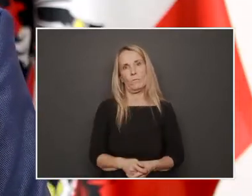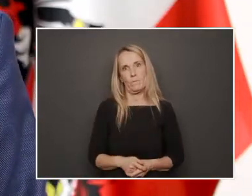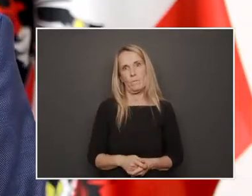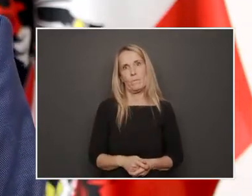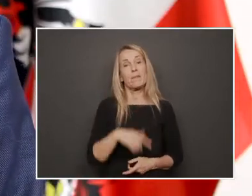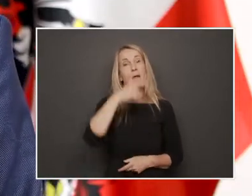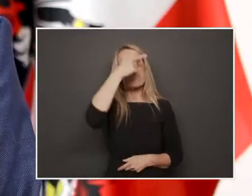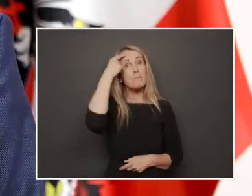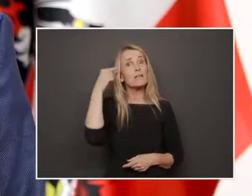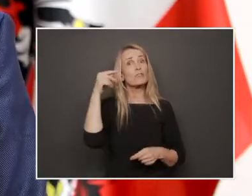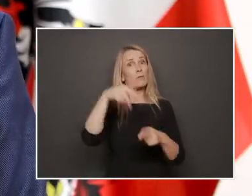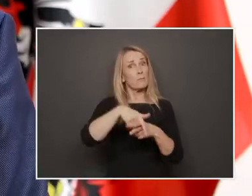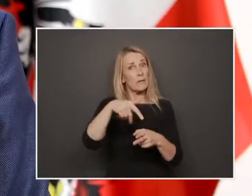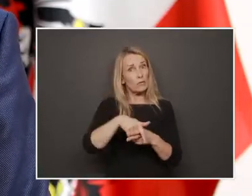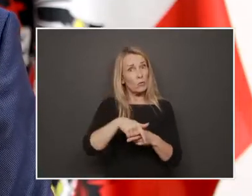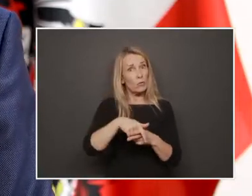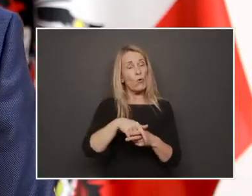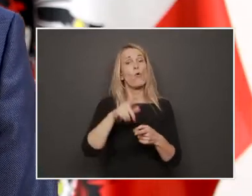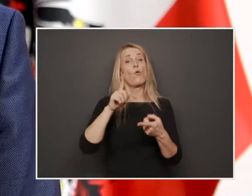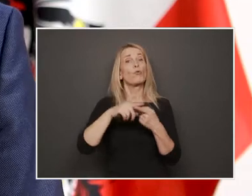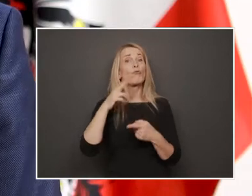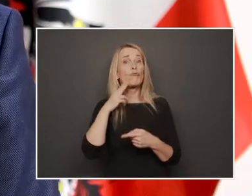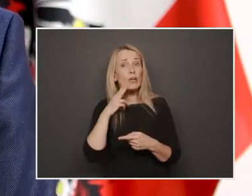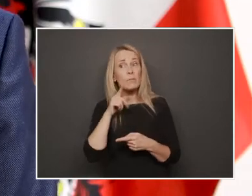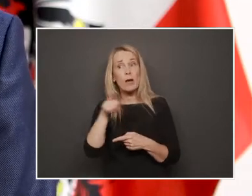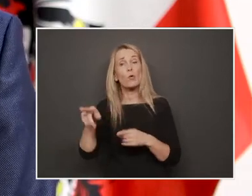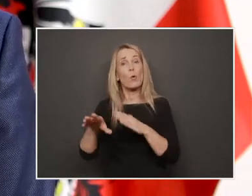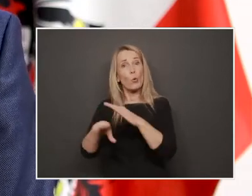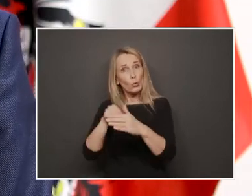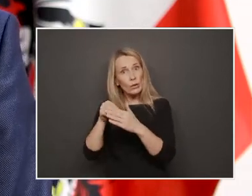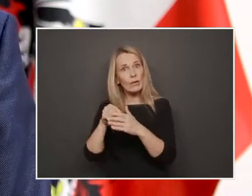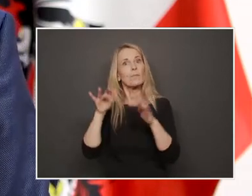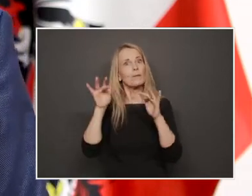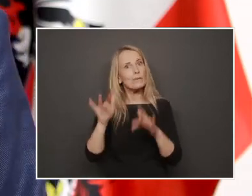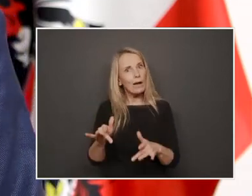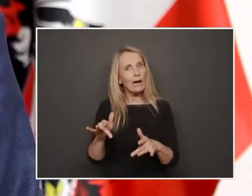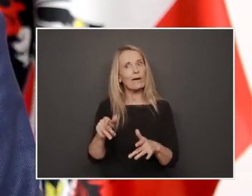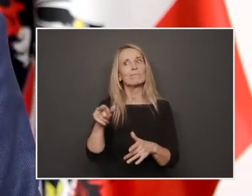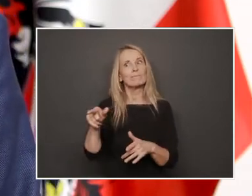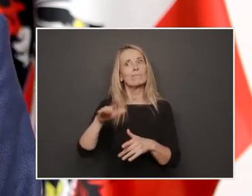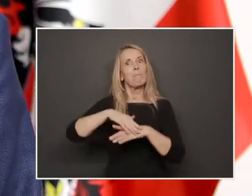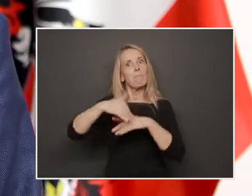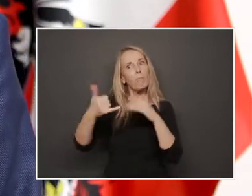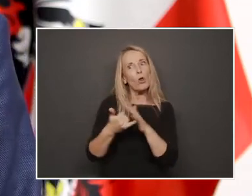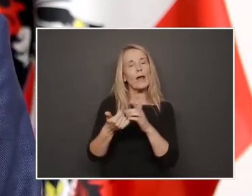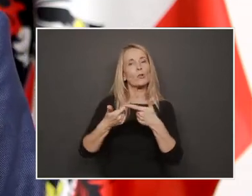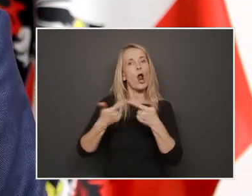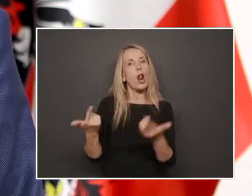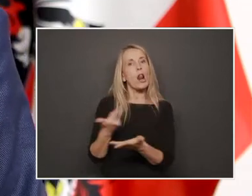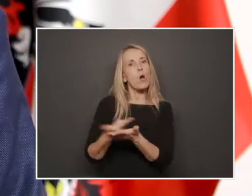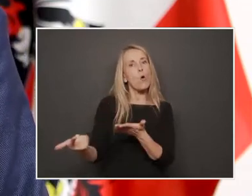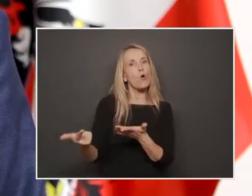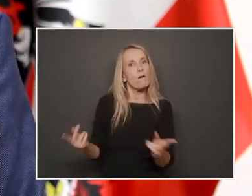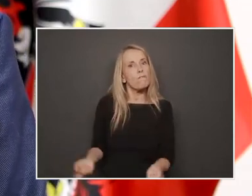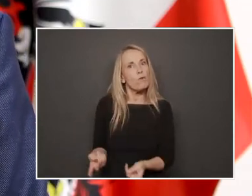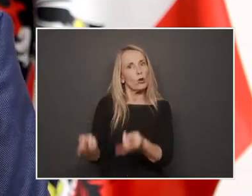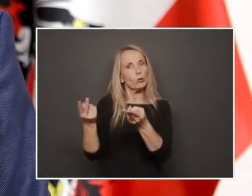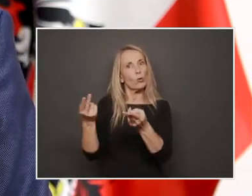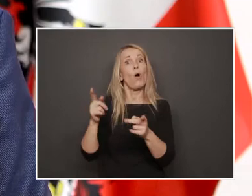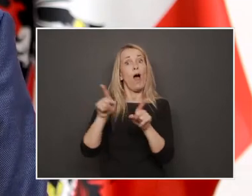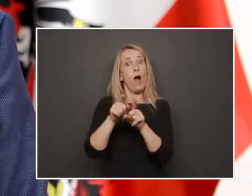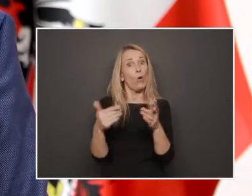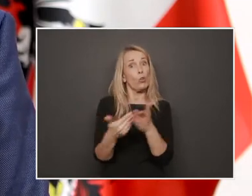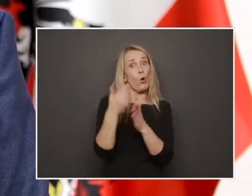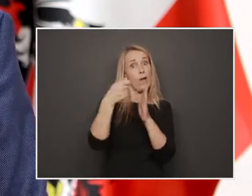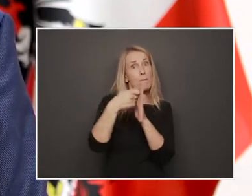mit Behinderungen und Unternehmen werden damit durch einen bedarfsgerechten Ausbau der Projekt- und Lohnförderungen und neuer Maßnahmen wie